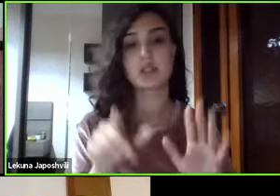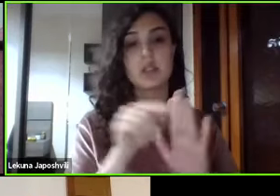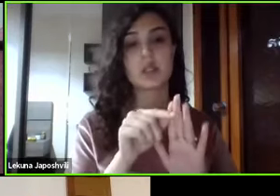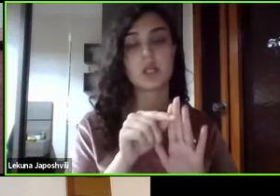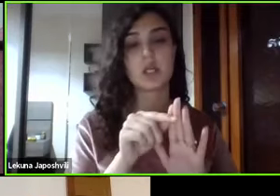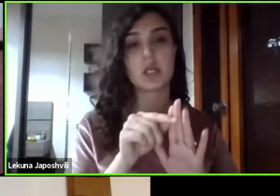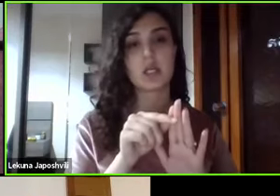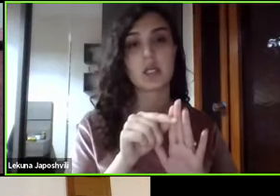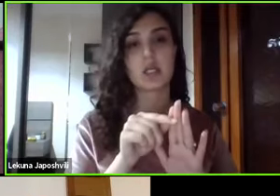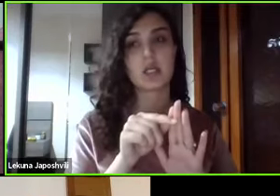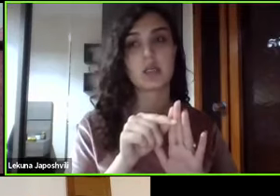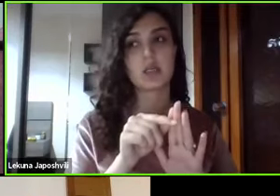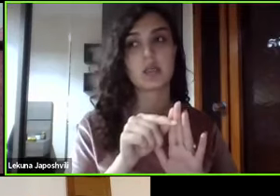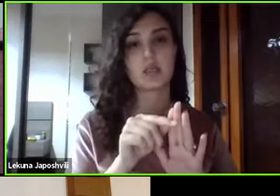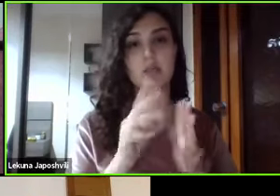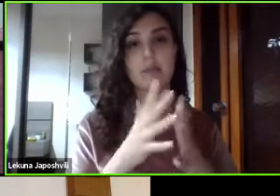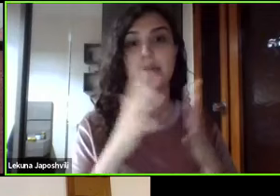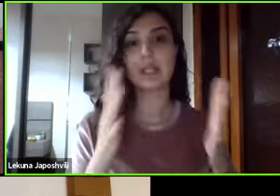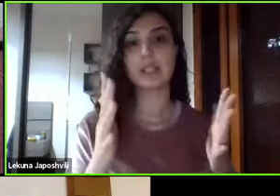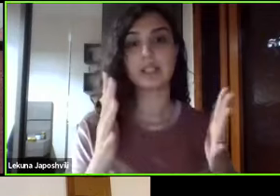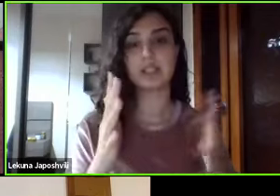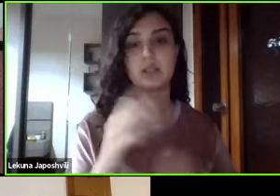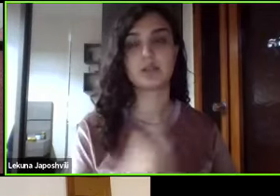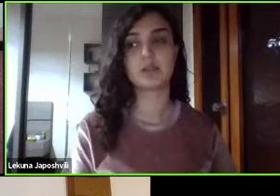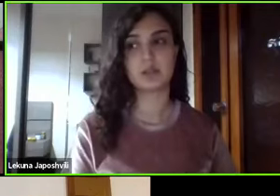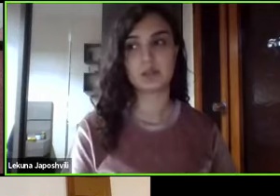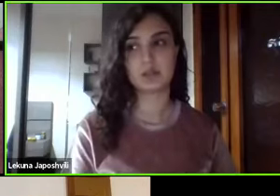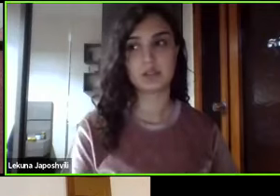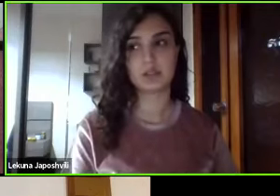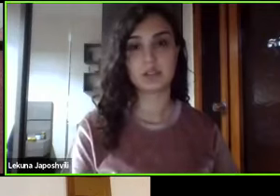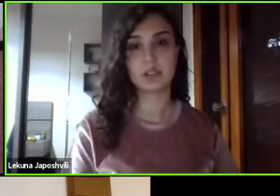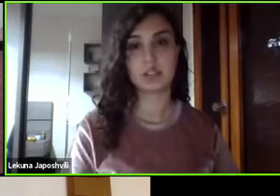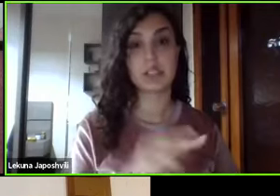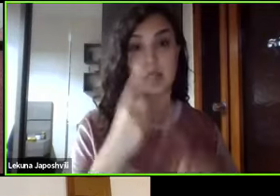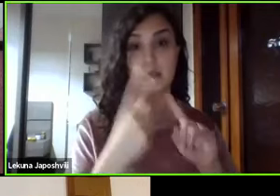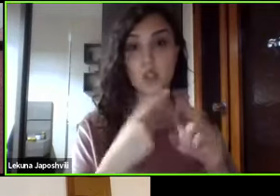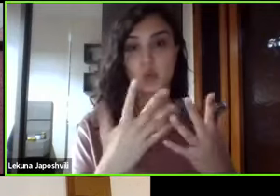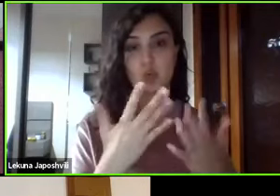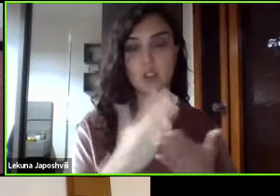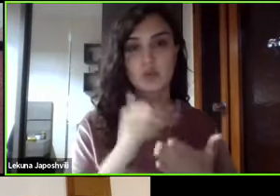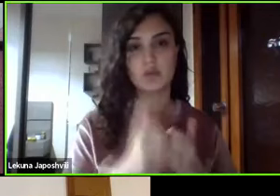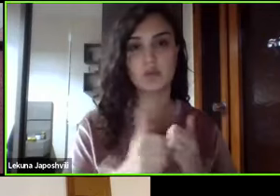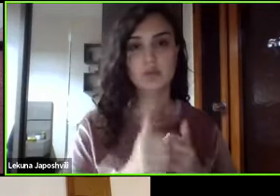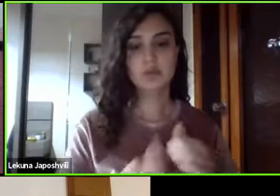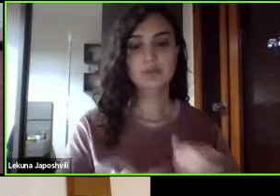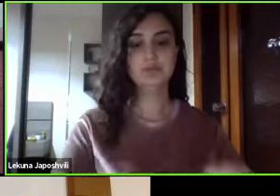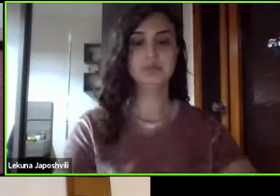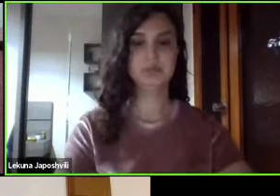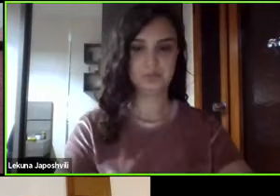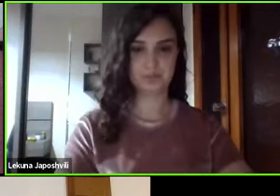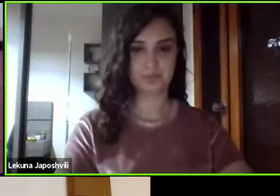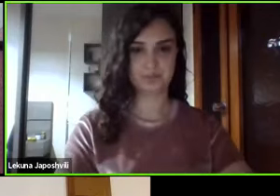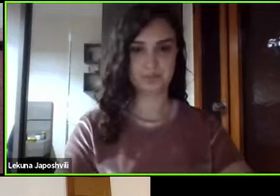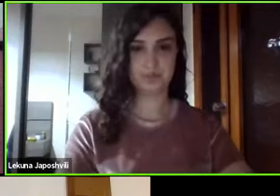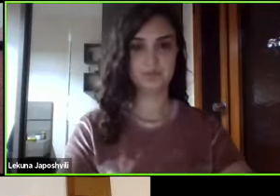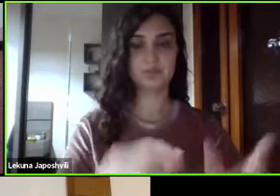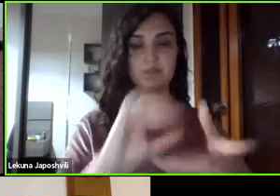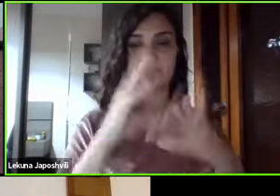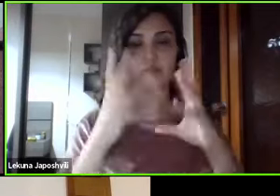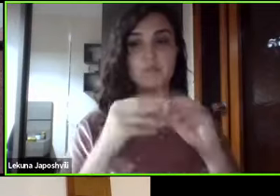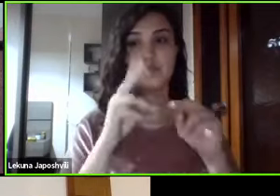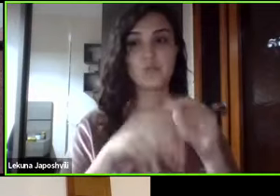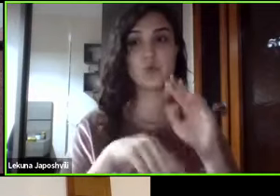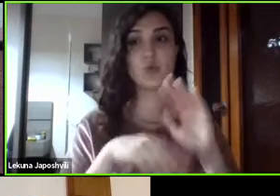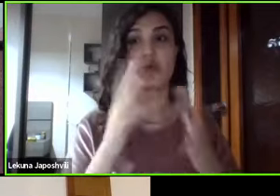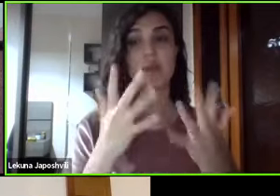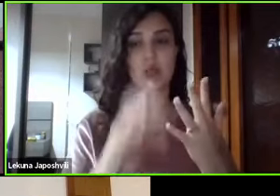მეტი ნდობა, უფრო მეტი და ეფექტური არის თითქოს. საბოლოო ჯამში თავდება უფრო